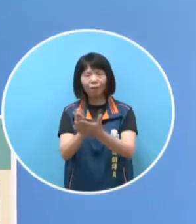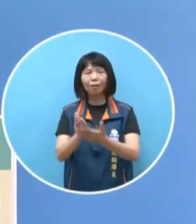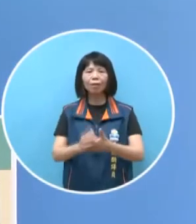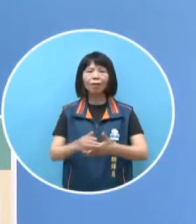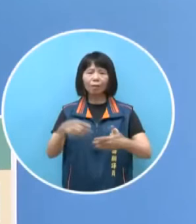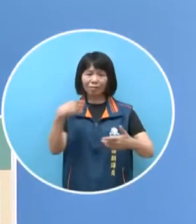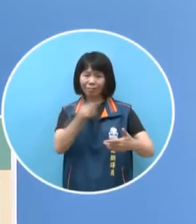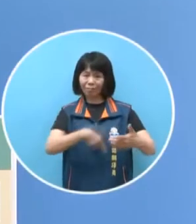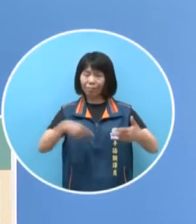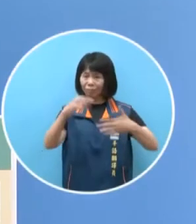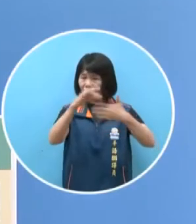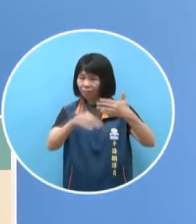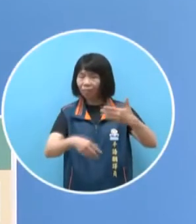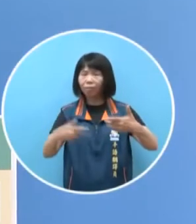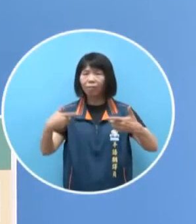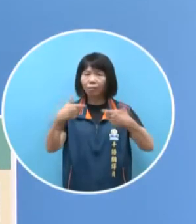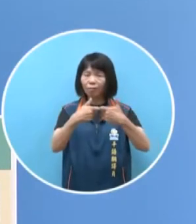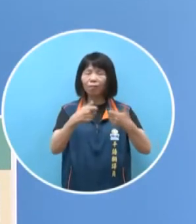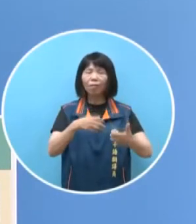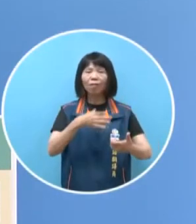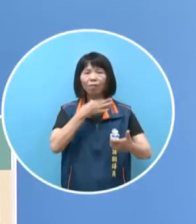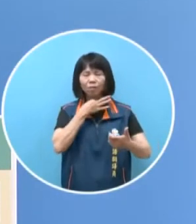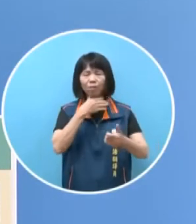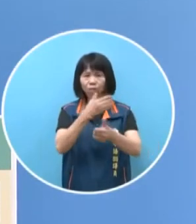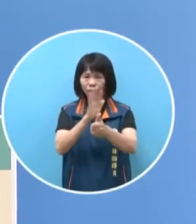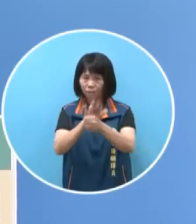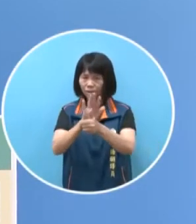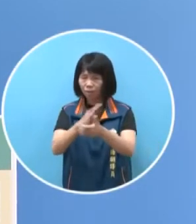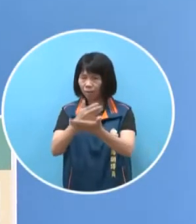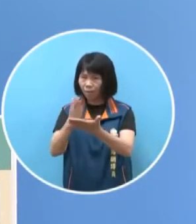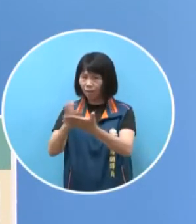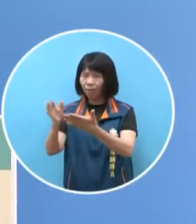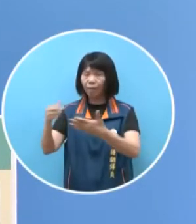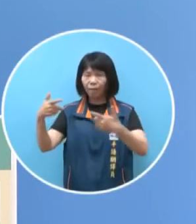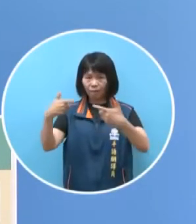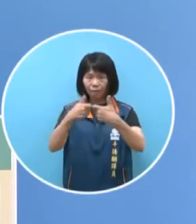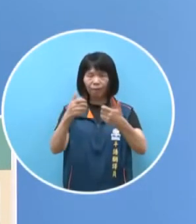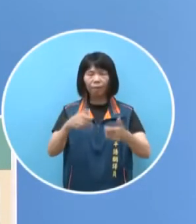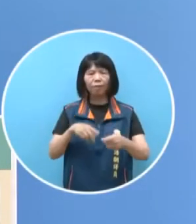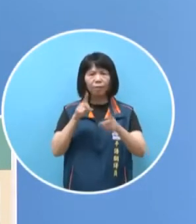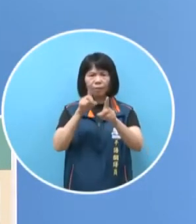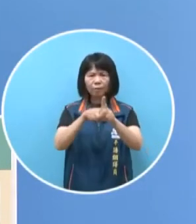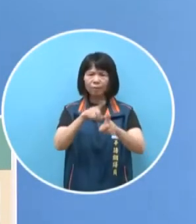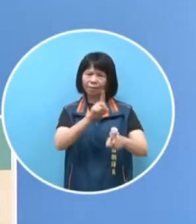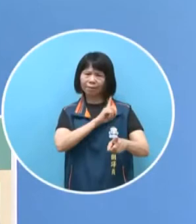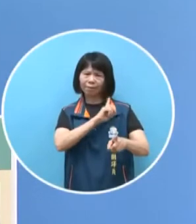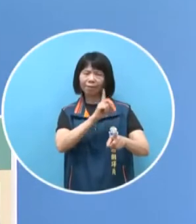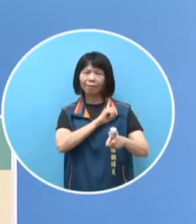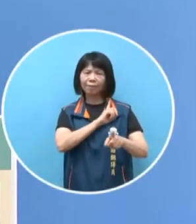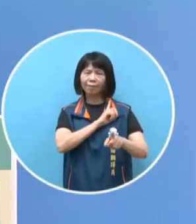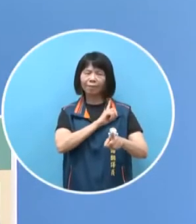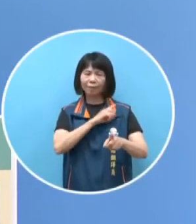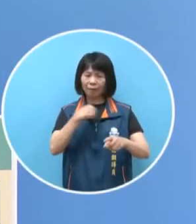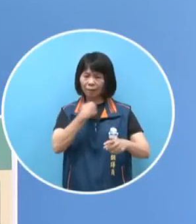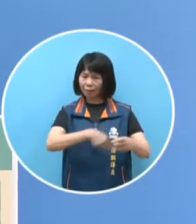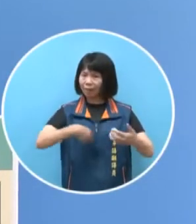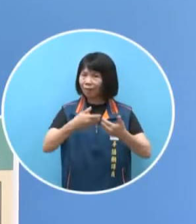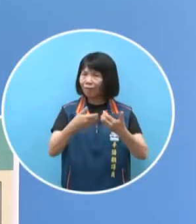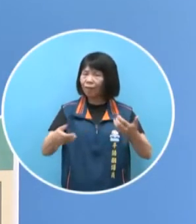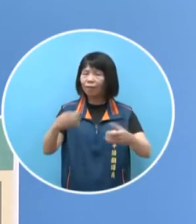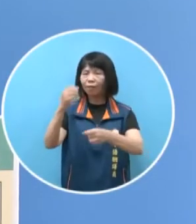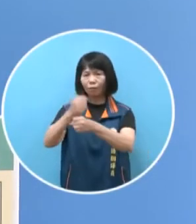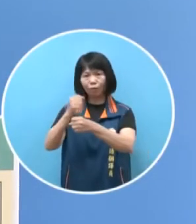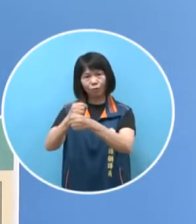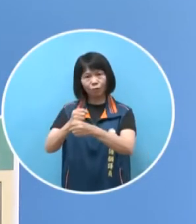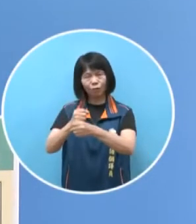求协助的专案方式。 请各位乡亲呢，务必依照自己的身份别、职业